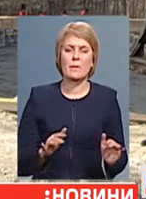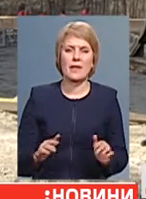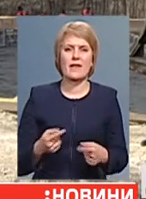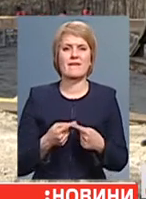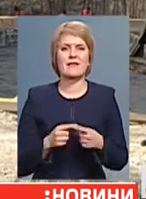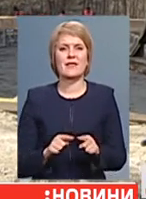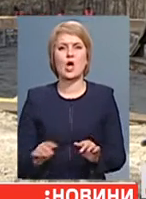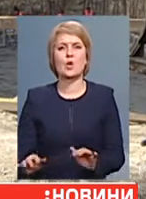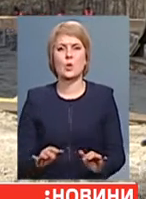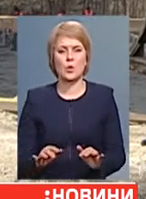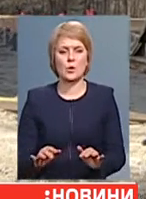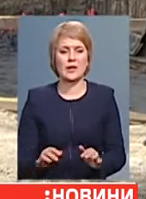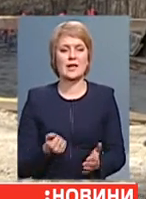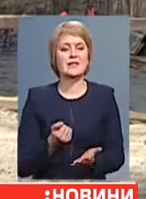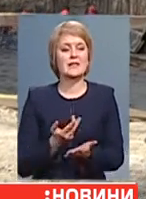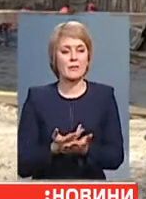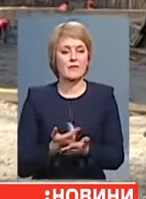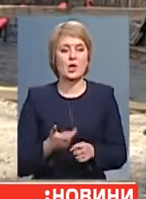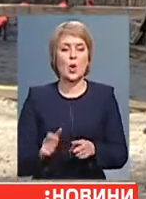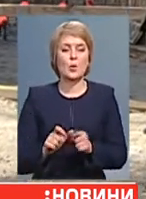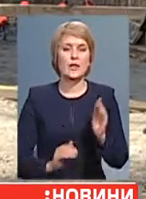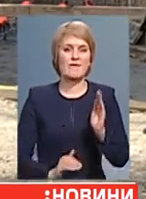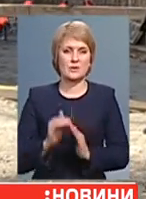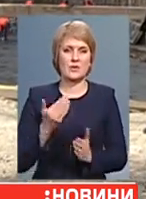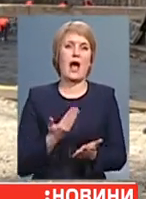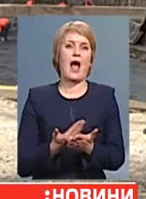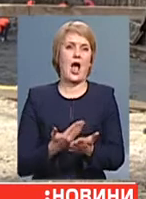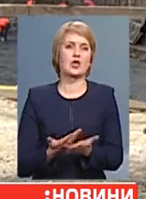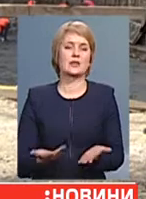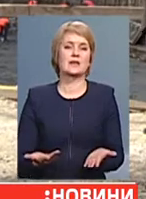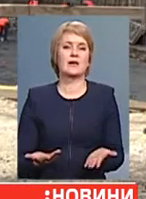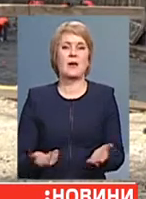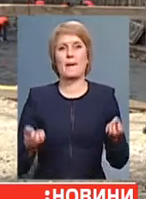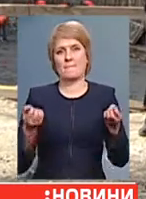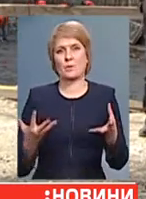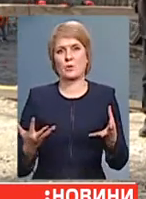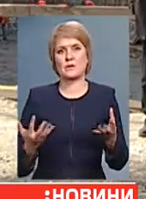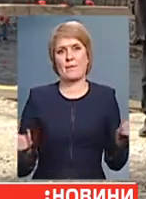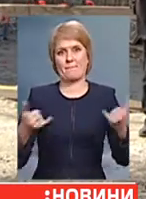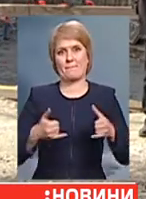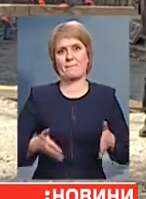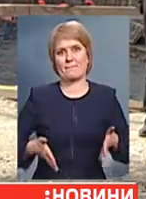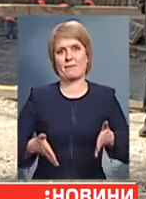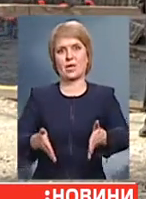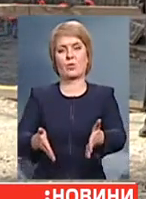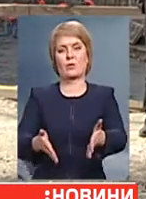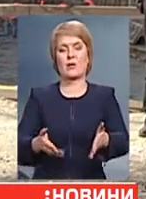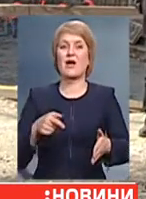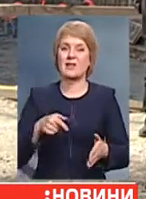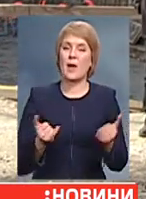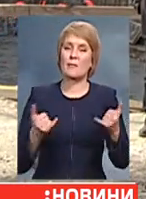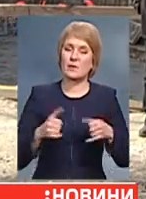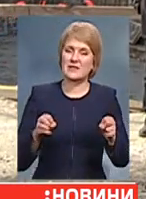технологій. И как бы, ну, требования на самом деле очень высокие. Кажется так, что это просто кусок бетона, но на самом деле там и